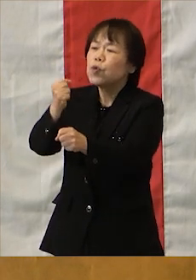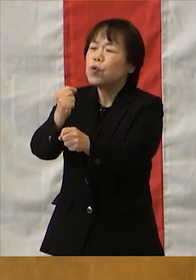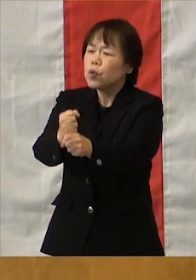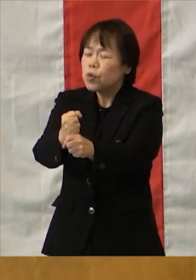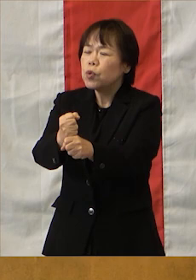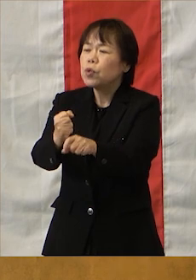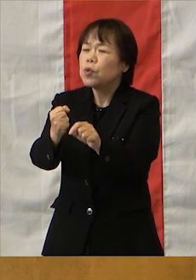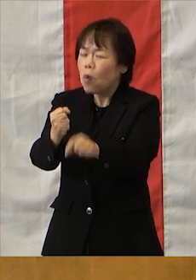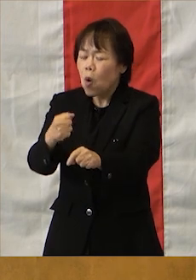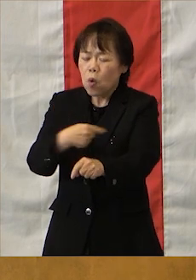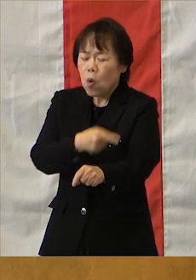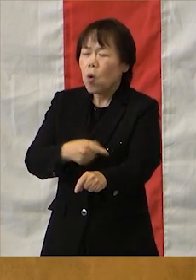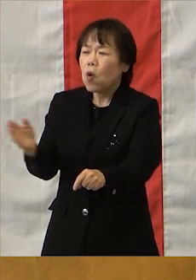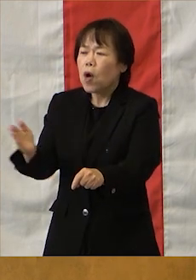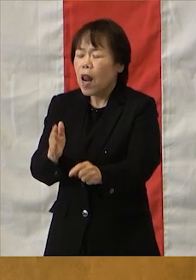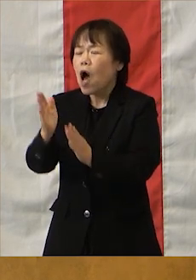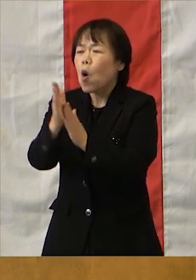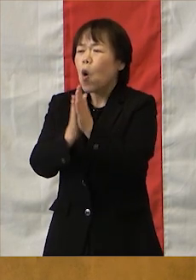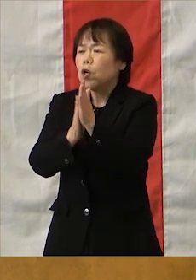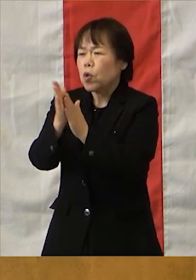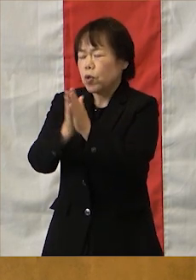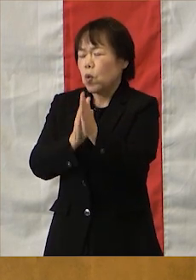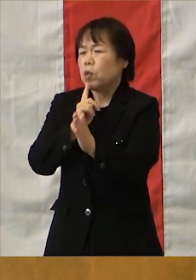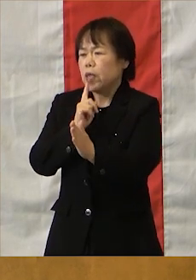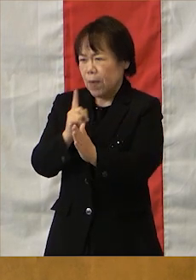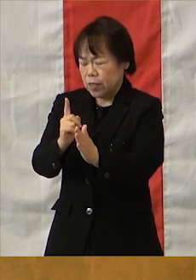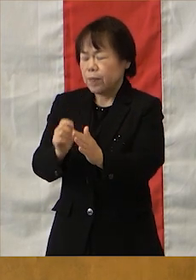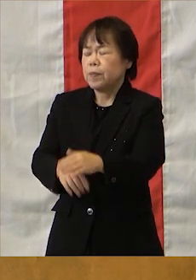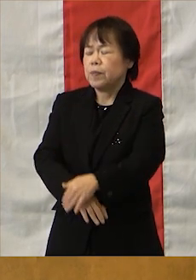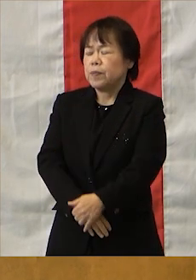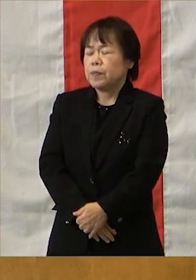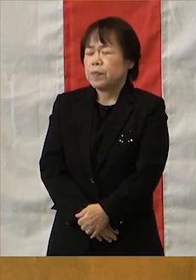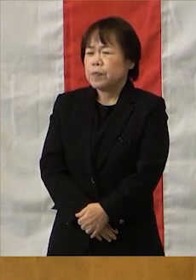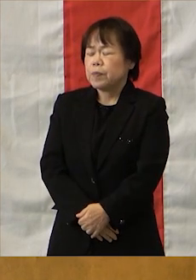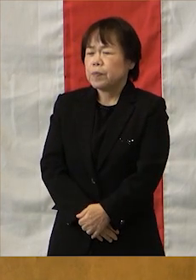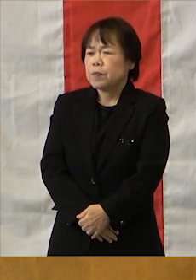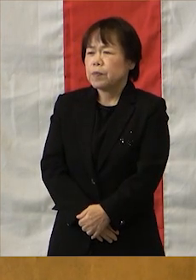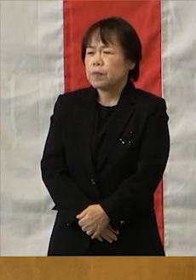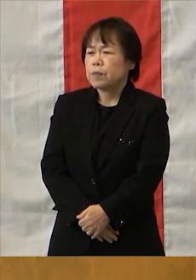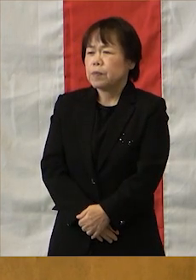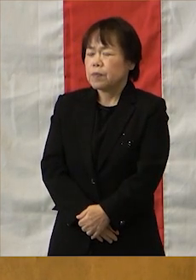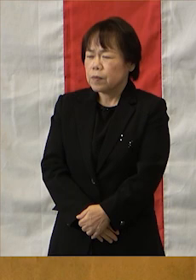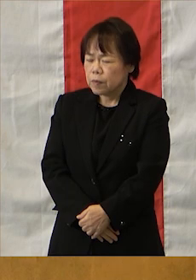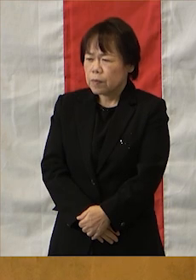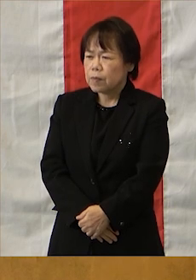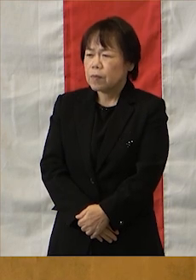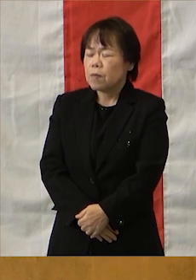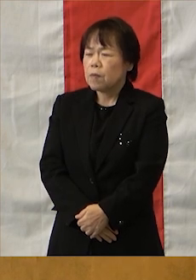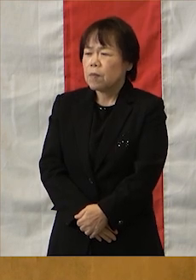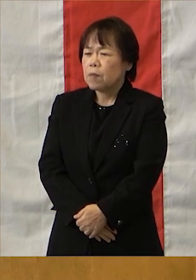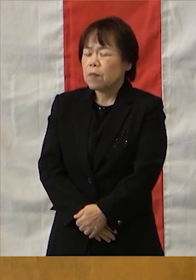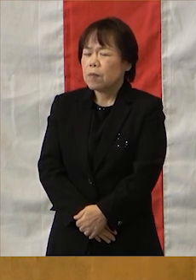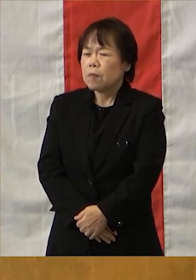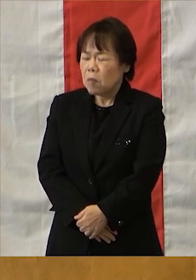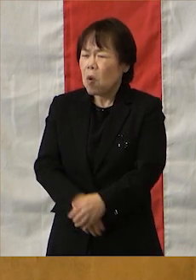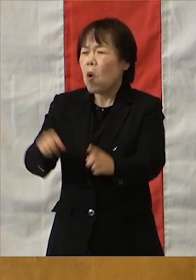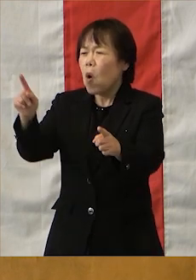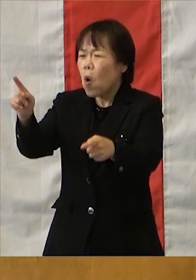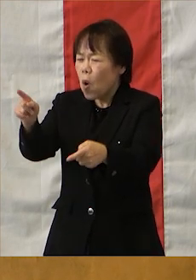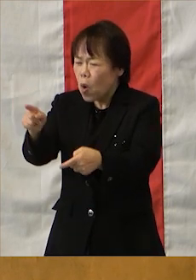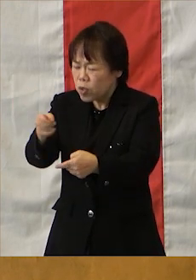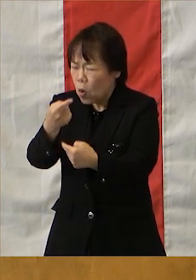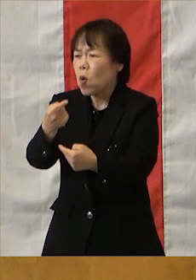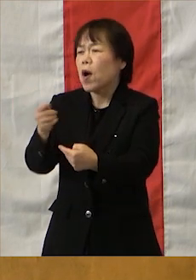を心よりお祈りする次第でございますえ大変簡単から